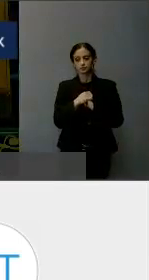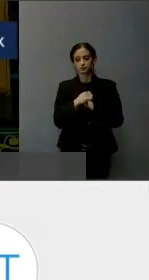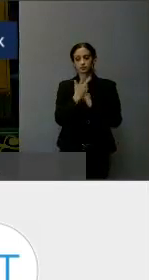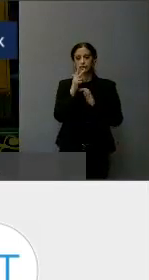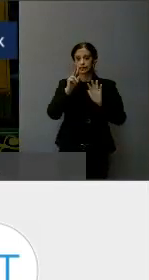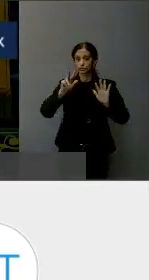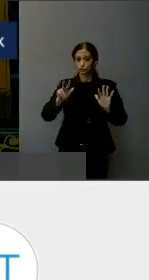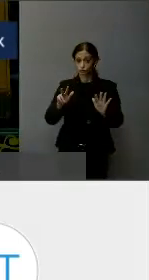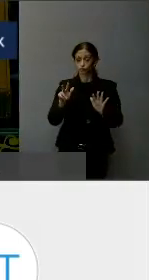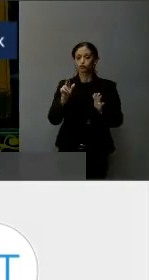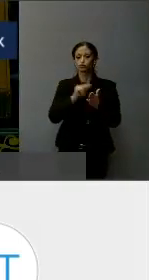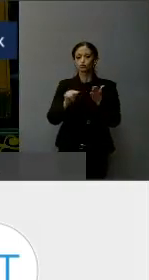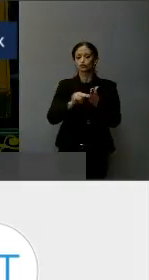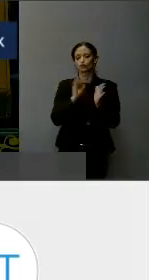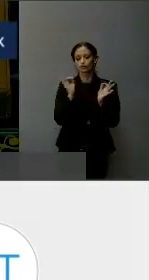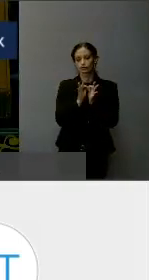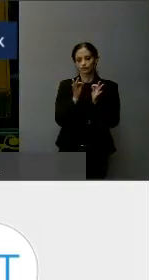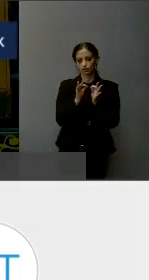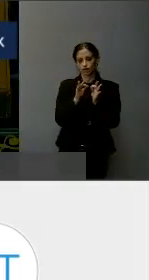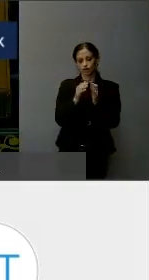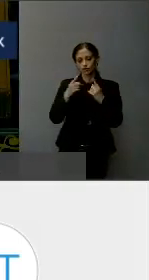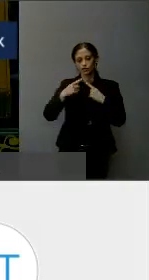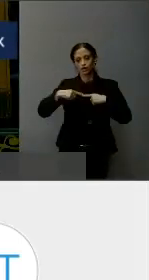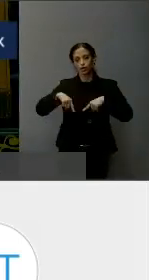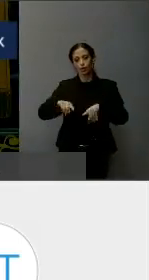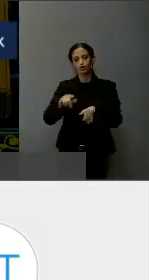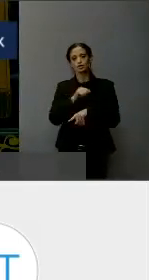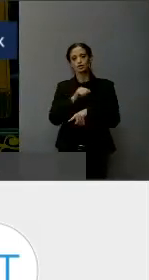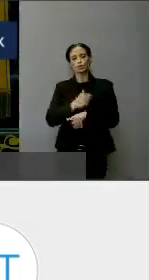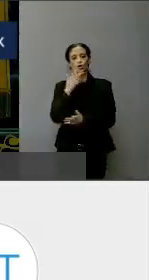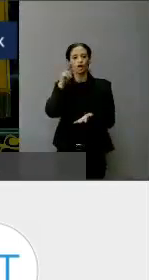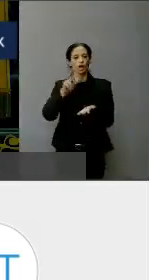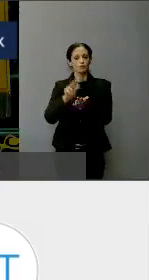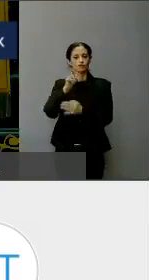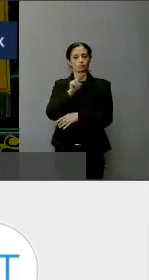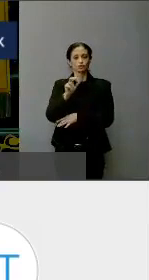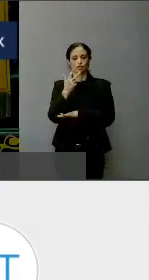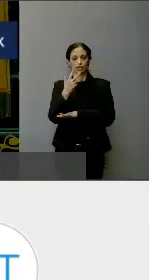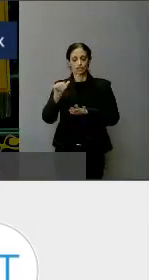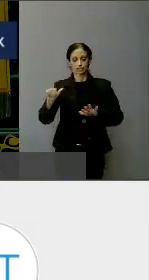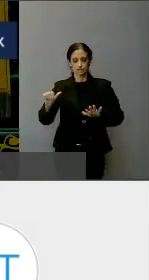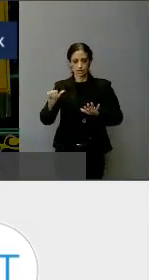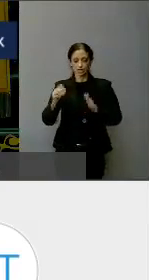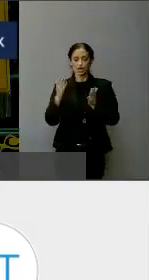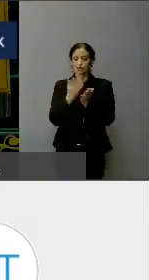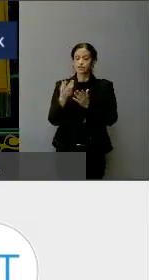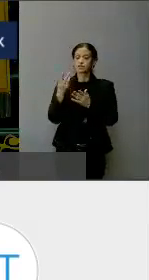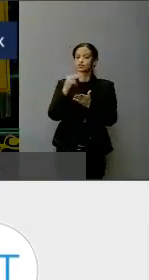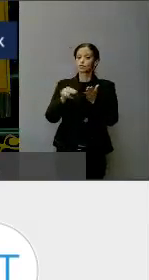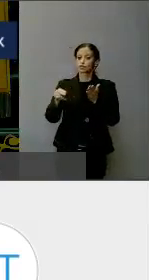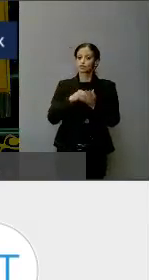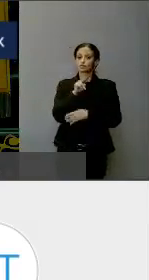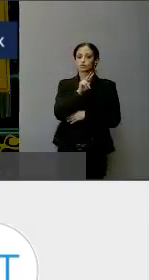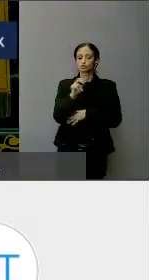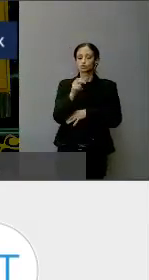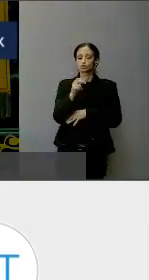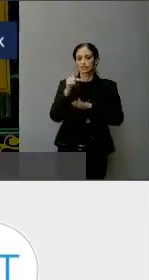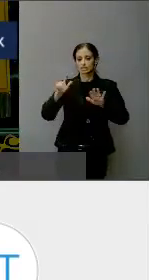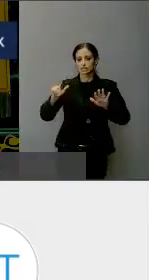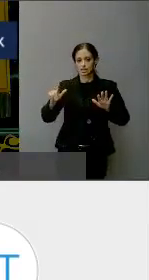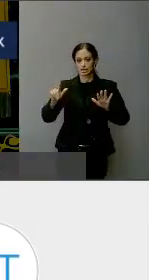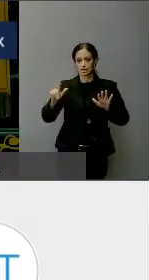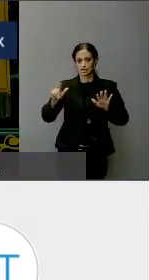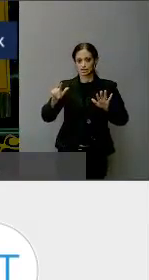8 38 voti favorevoli consiglio comunale approva due cene 36 in votazione ora 237